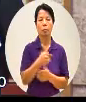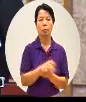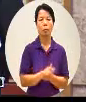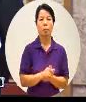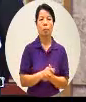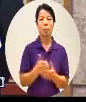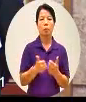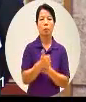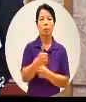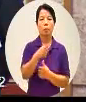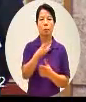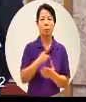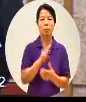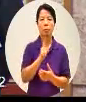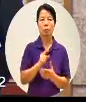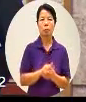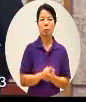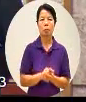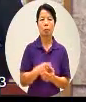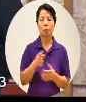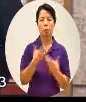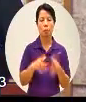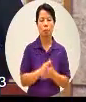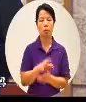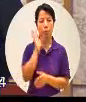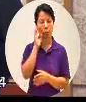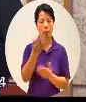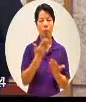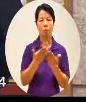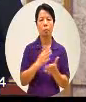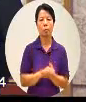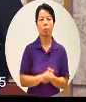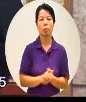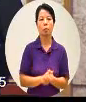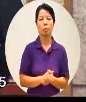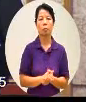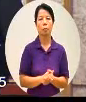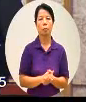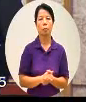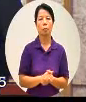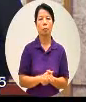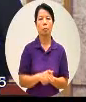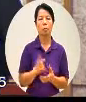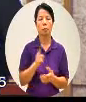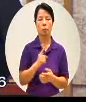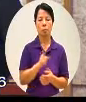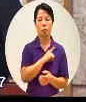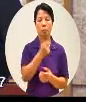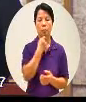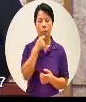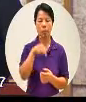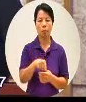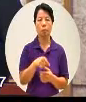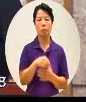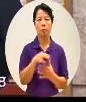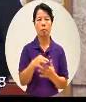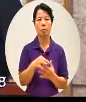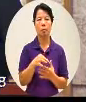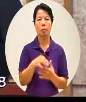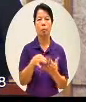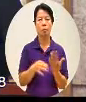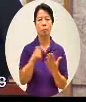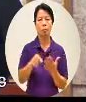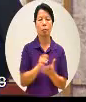哦。其实吴议员这样子讲哦，我想很多人都听得懂，我也一定听得懂。嗯、所以事实上对志愿序的部分呢，我会来，我是觉